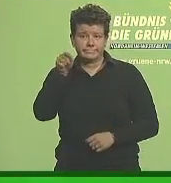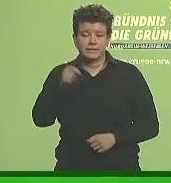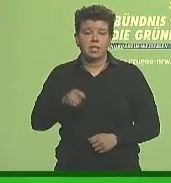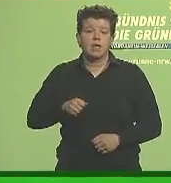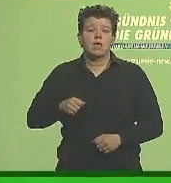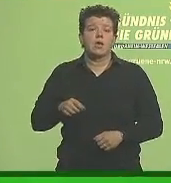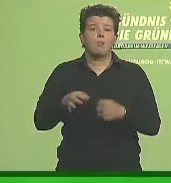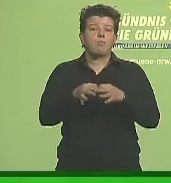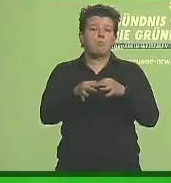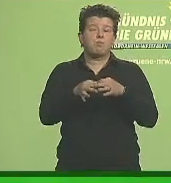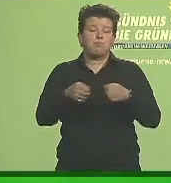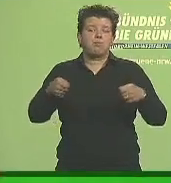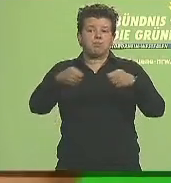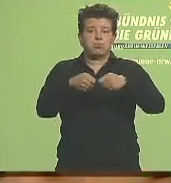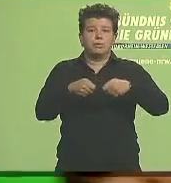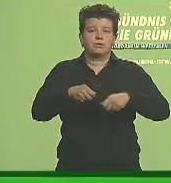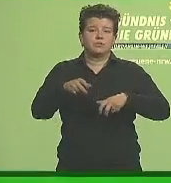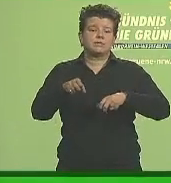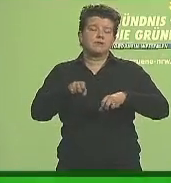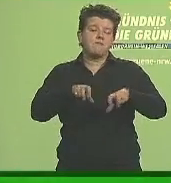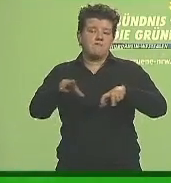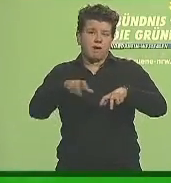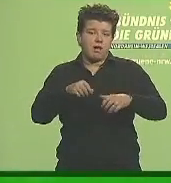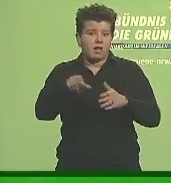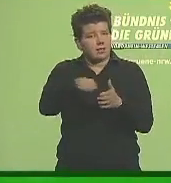nehmen. Danke.